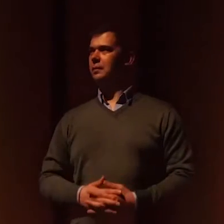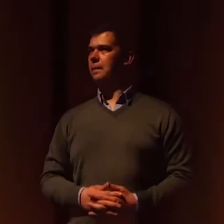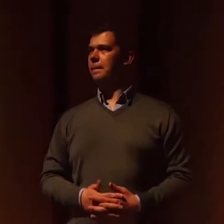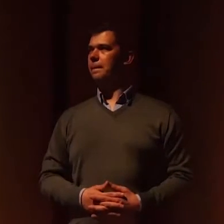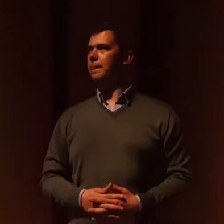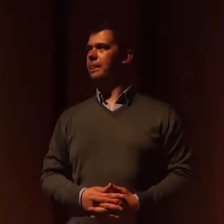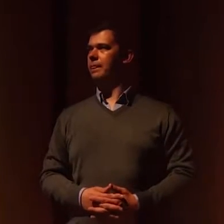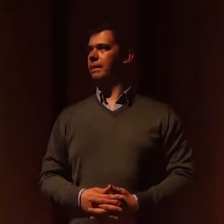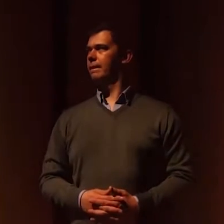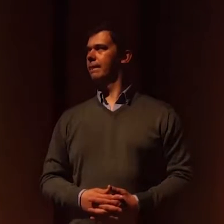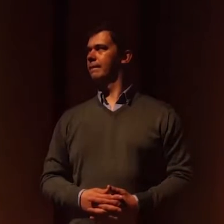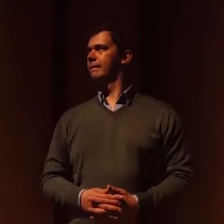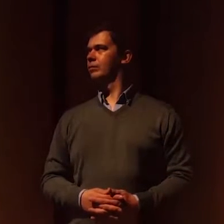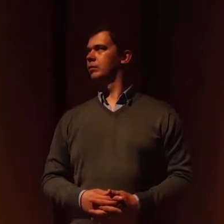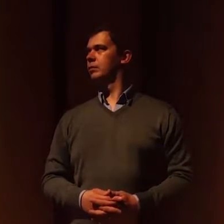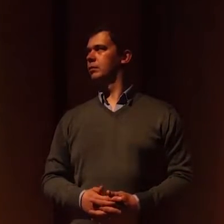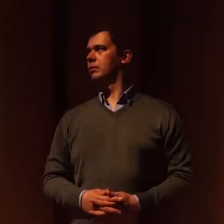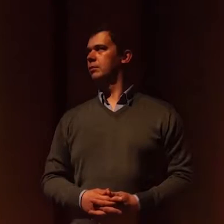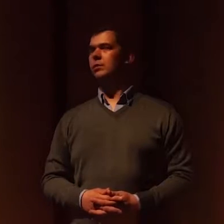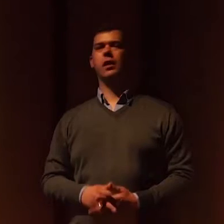Polsce jest